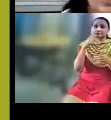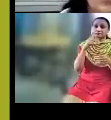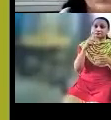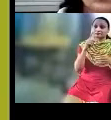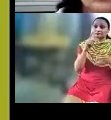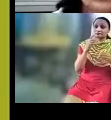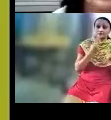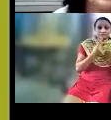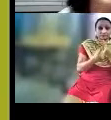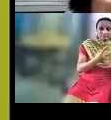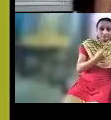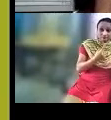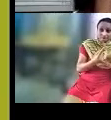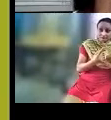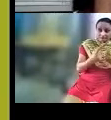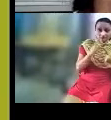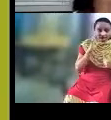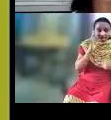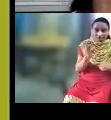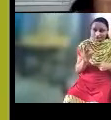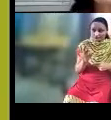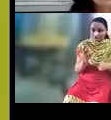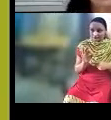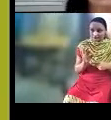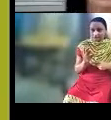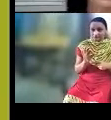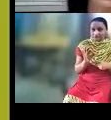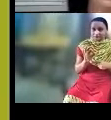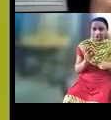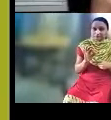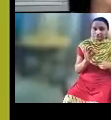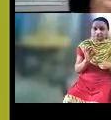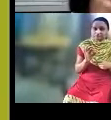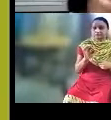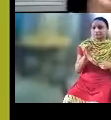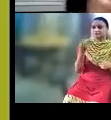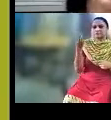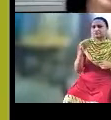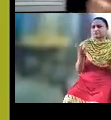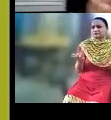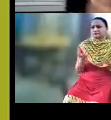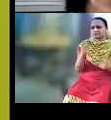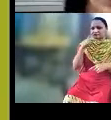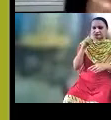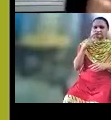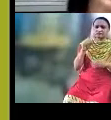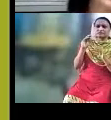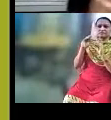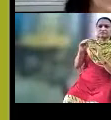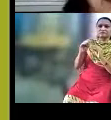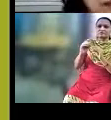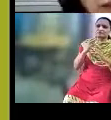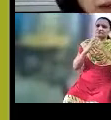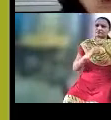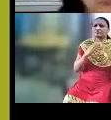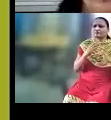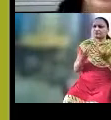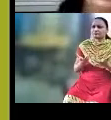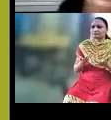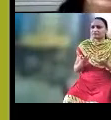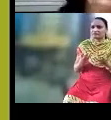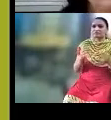चिल्ड्रन। अब हम ये सोच सकते हैं कि इसमें ऐसा क्या नया है कि उनको ये बताएं कि बच्चे से बात कैसे करो या कैसे